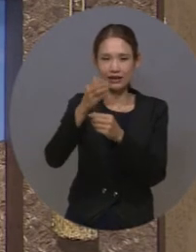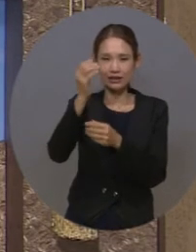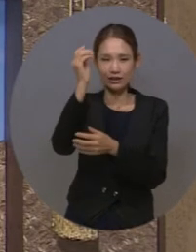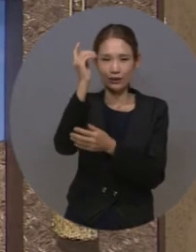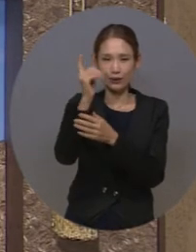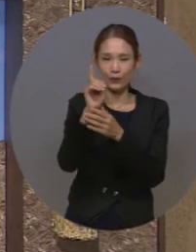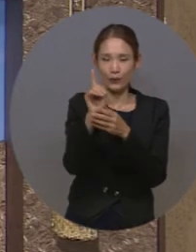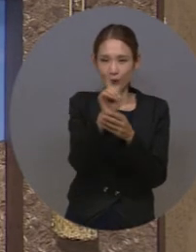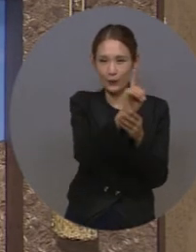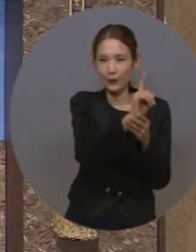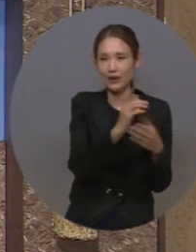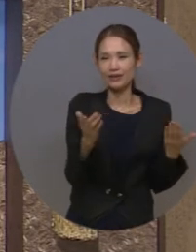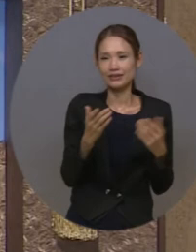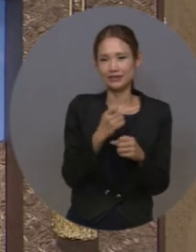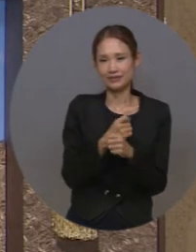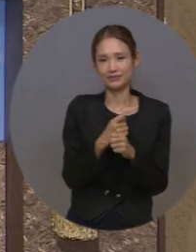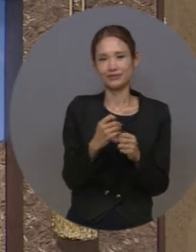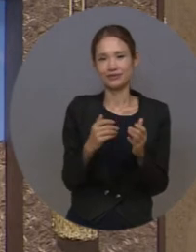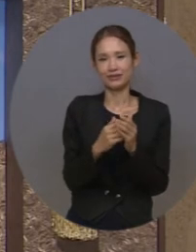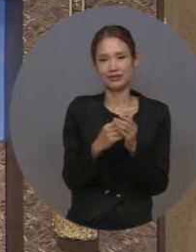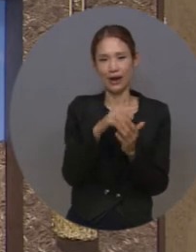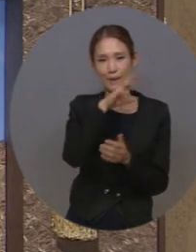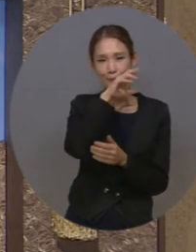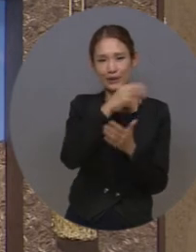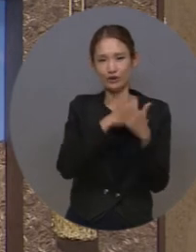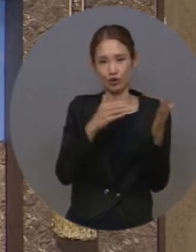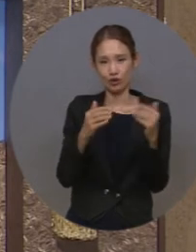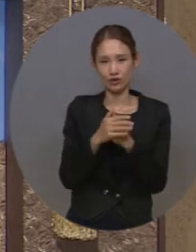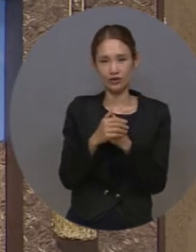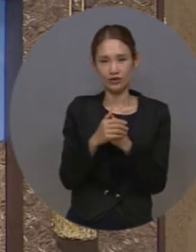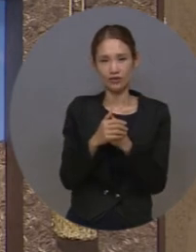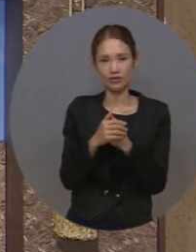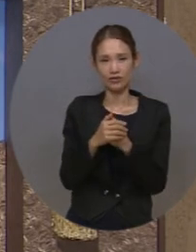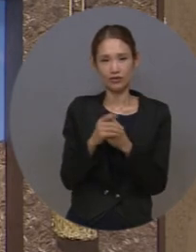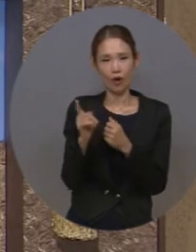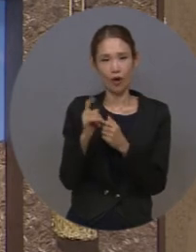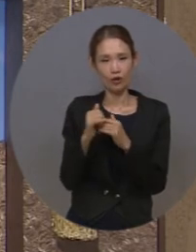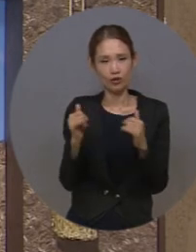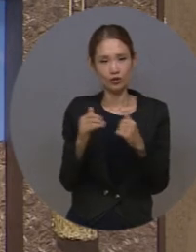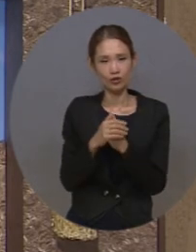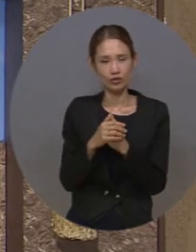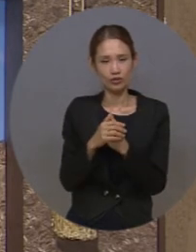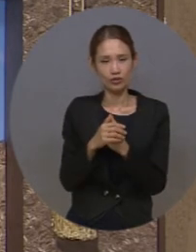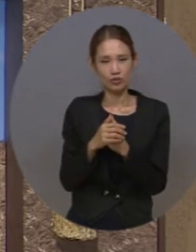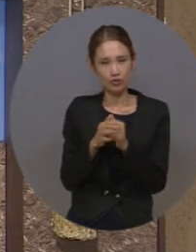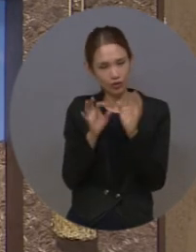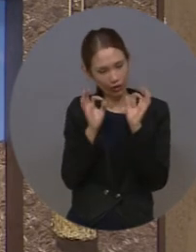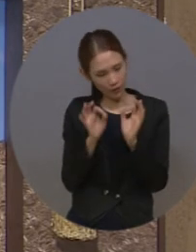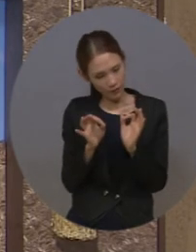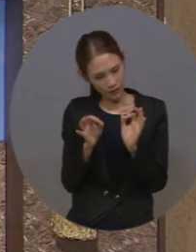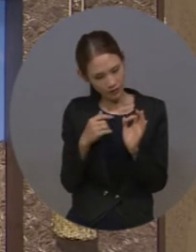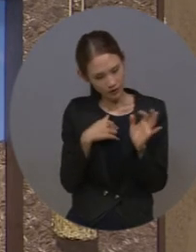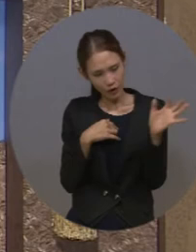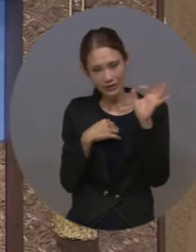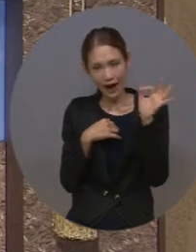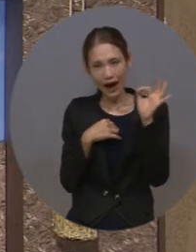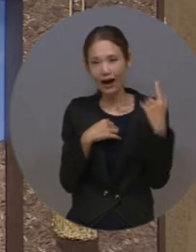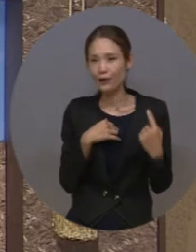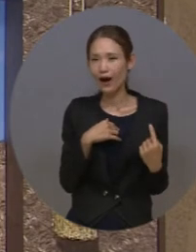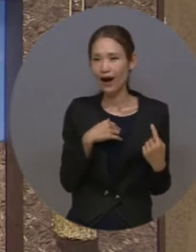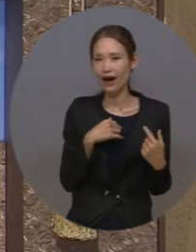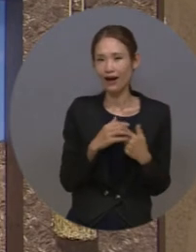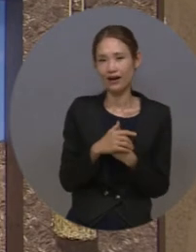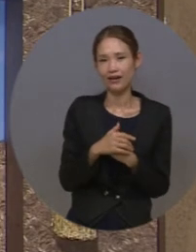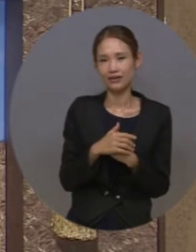그래서 뭐 민원실뿐만 아니라 다 그러니까 어떤 민원이 와서 보더니 저를 찾아왔어요.